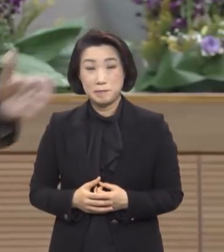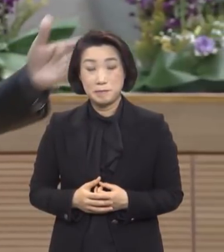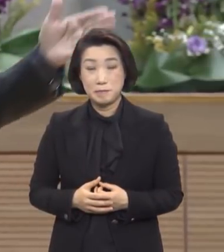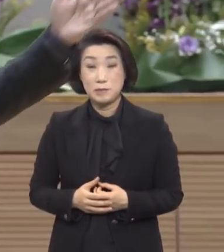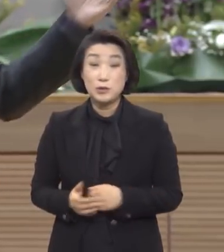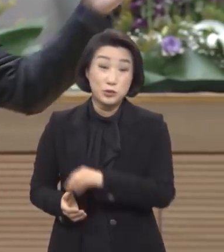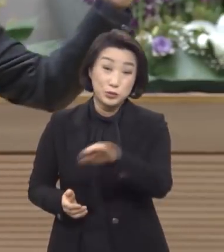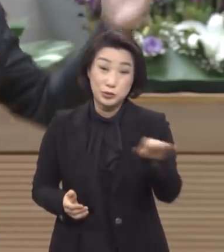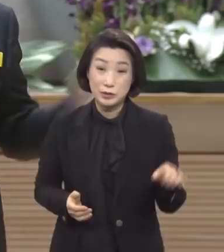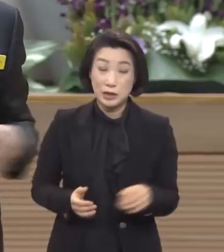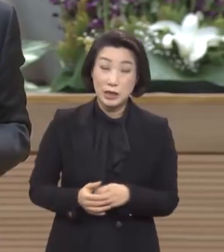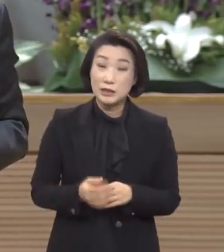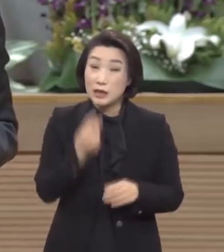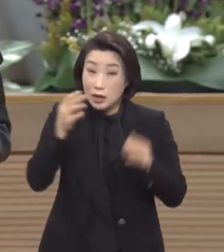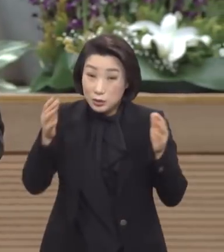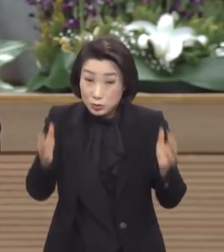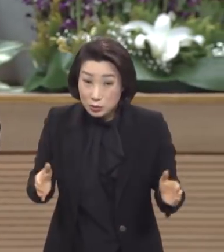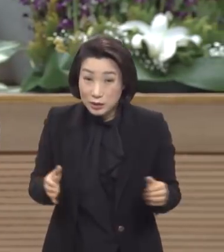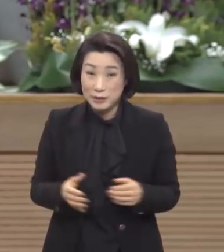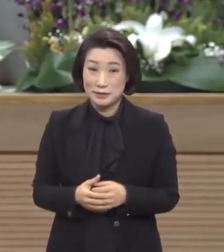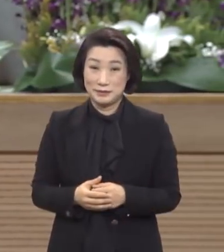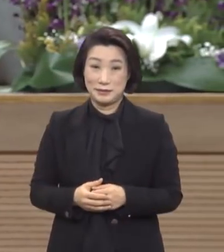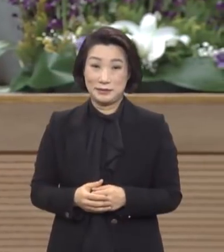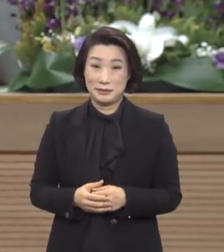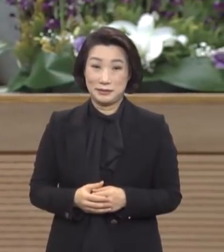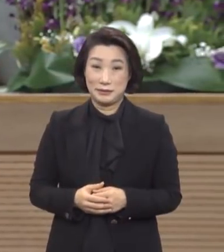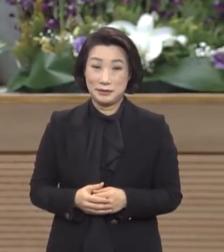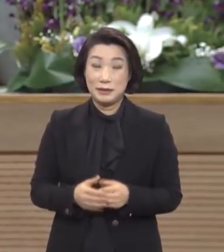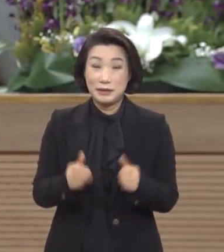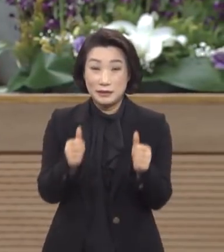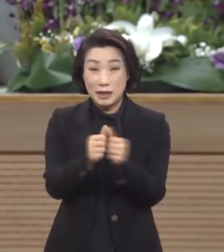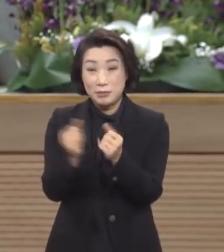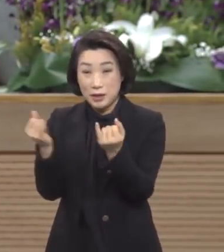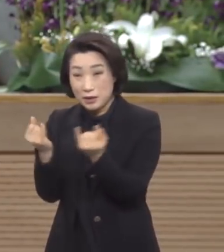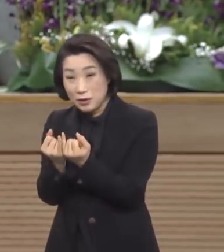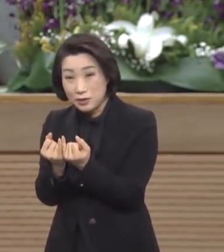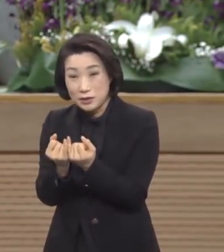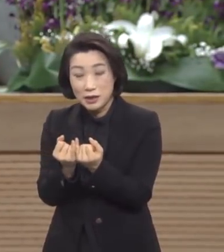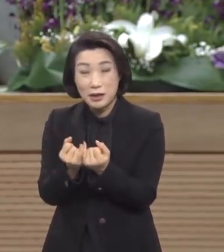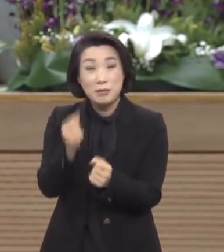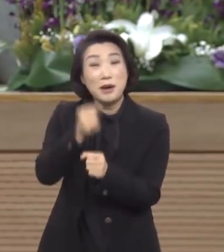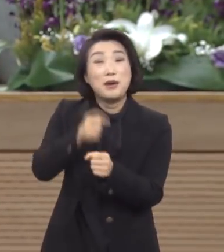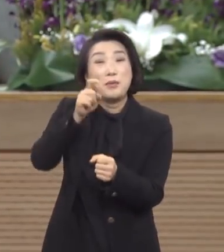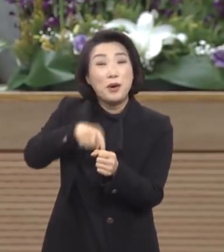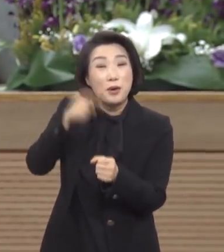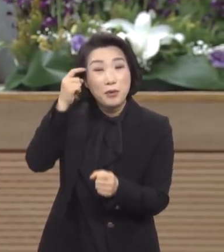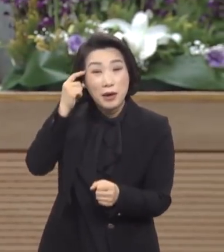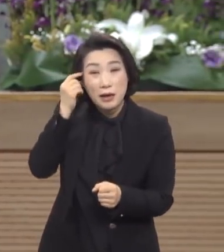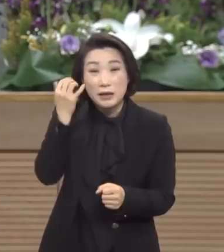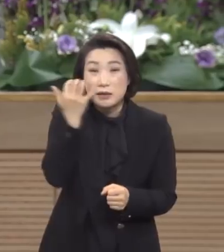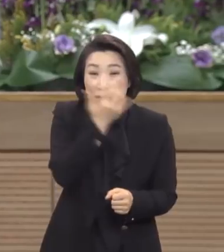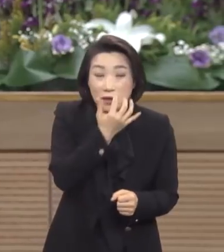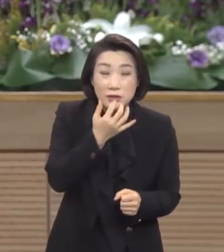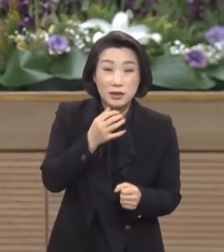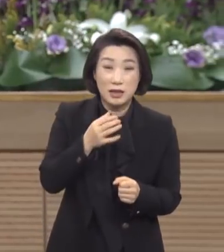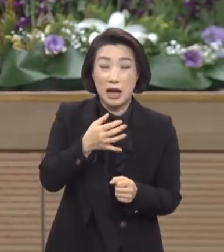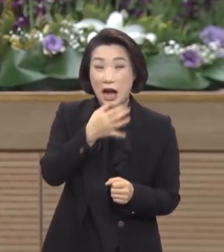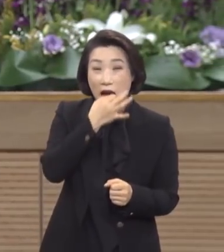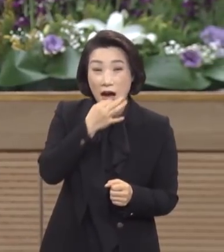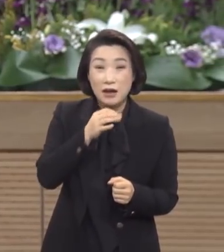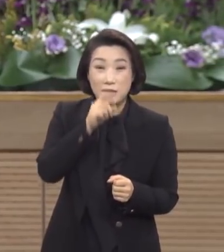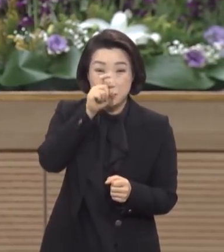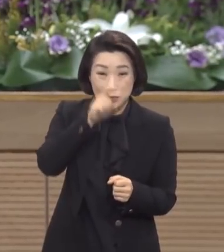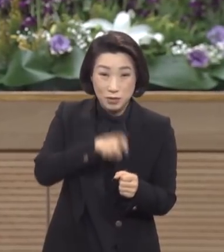응? 우리가 이 땅에 살면서 남자 여자를 준 것은 음욕을 품고